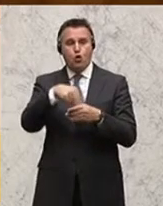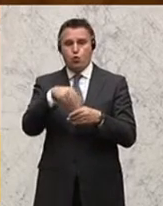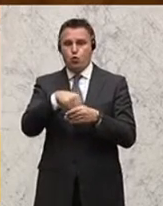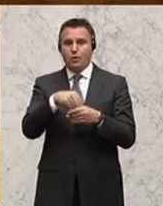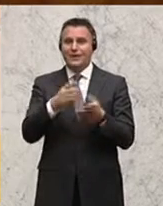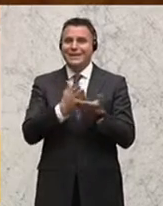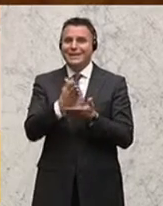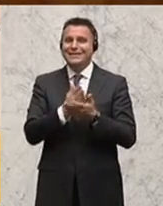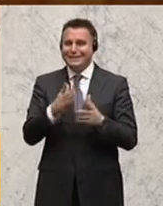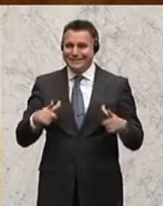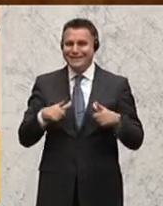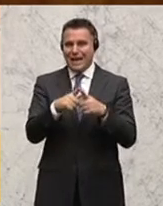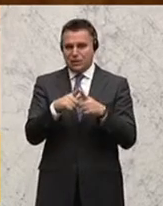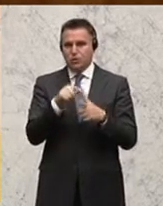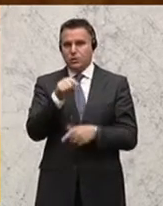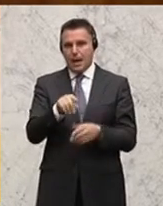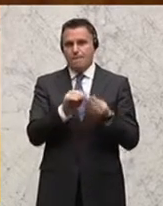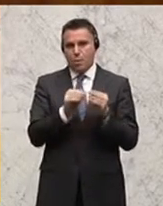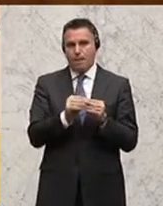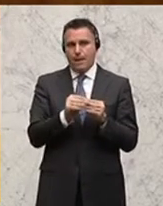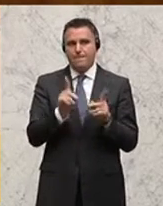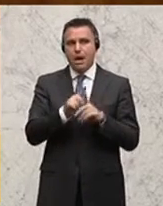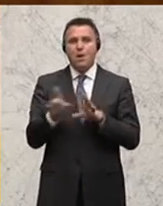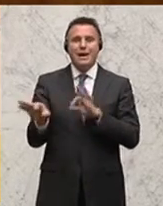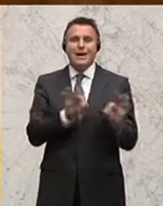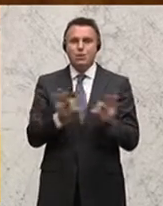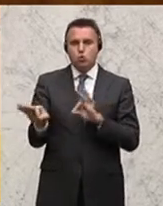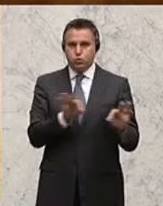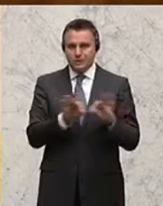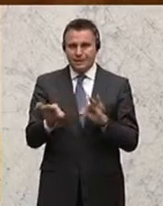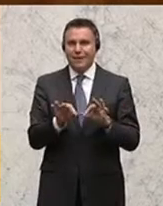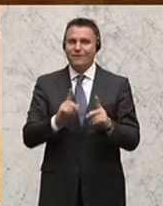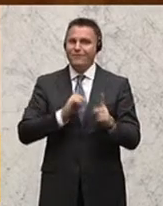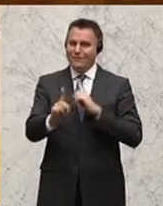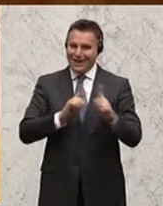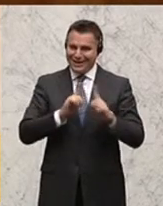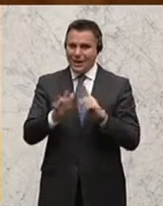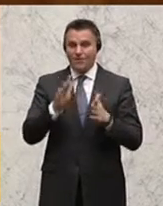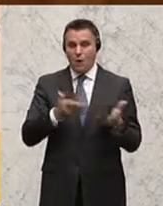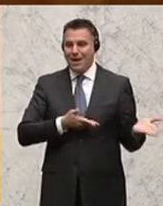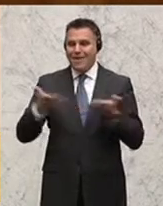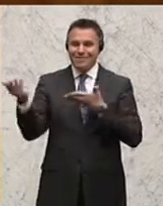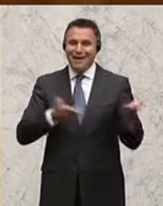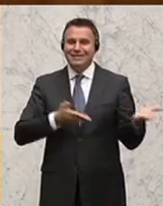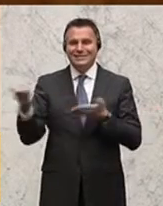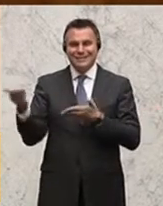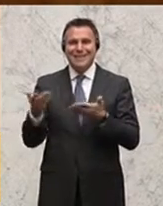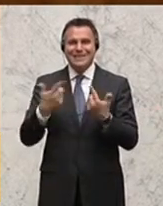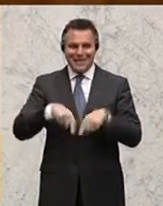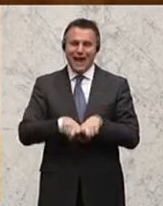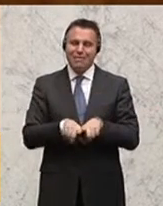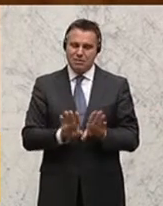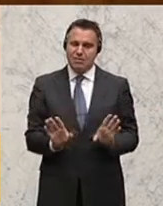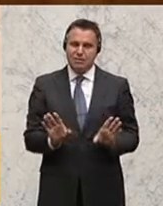und bei den Dienstleistungen, wir haben ein Problem bei der Industrie und natürlich beim Verkehr als Transitland, ganz klar.